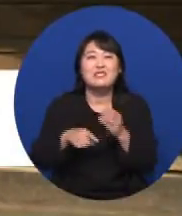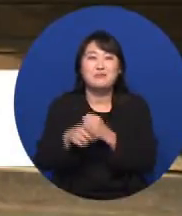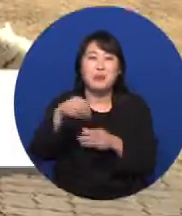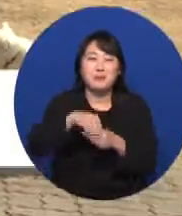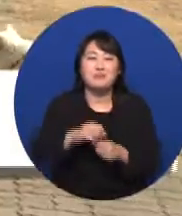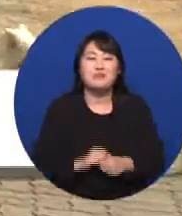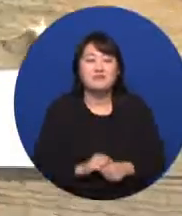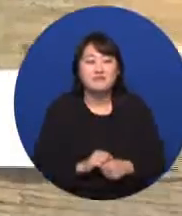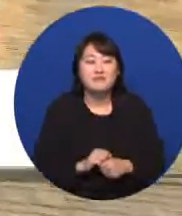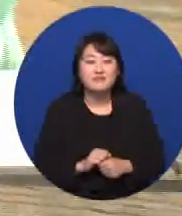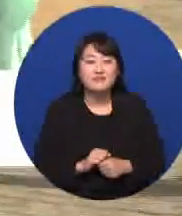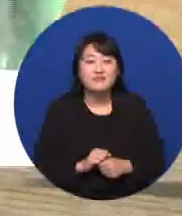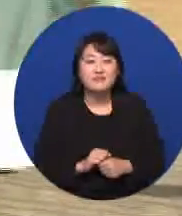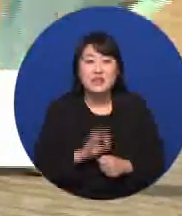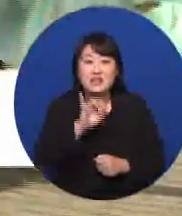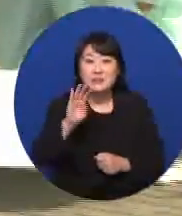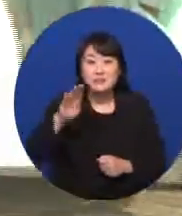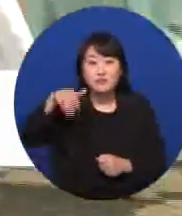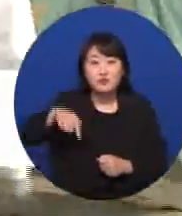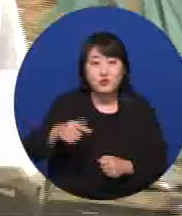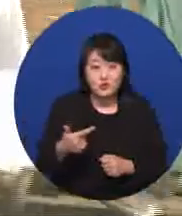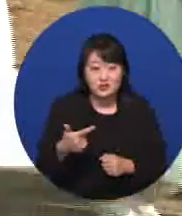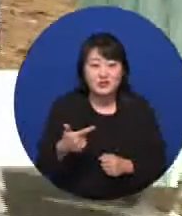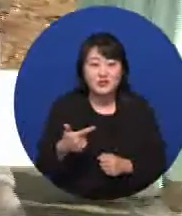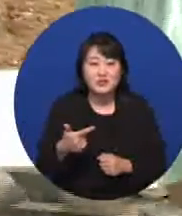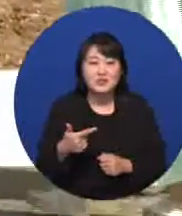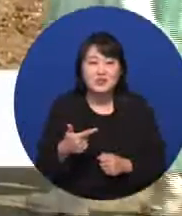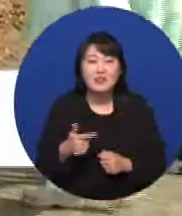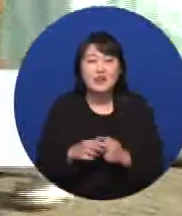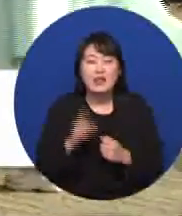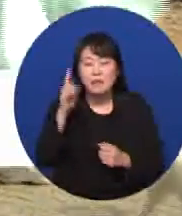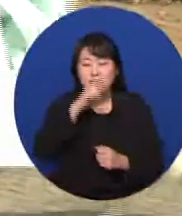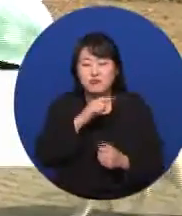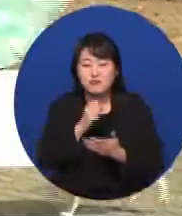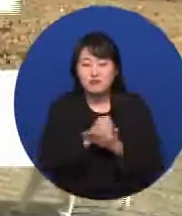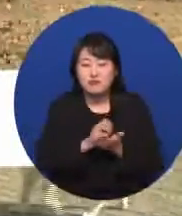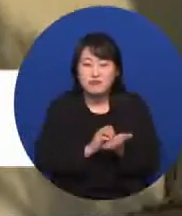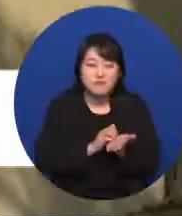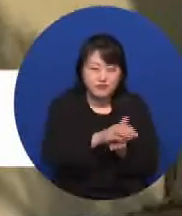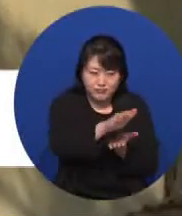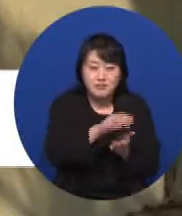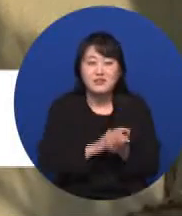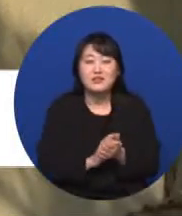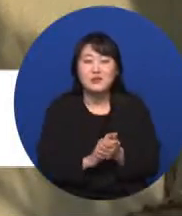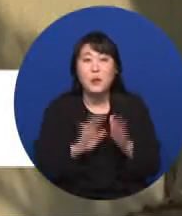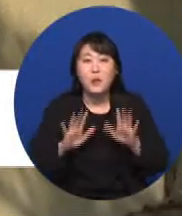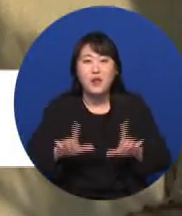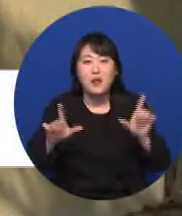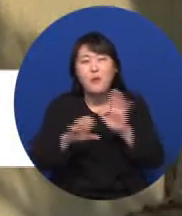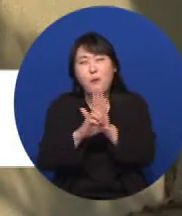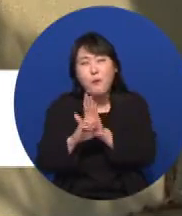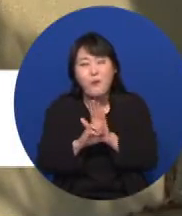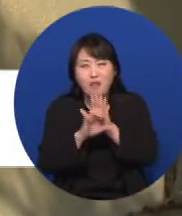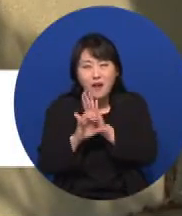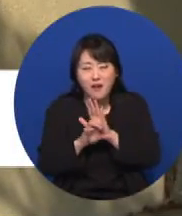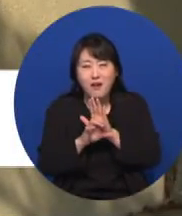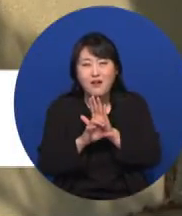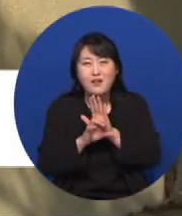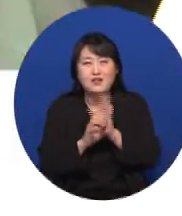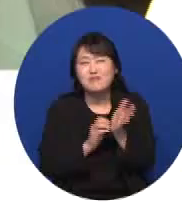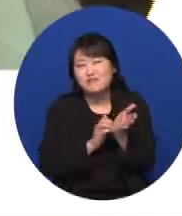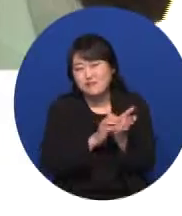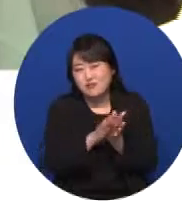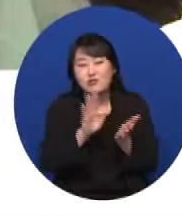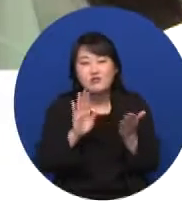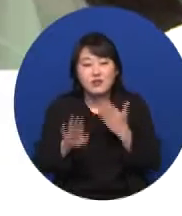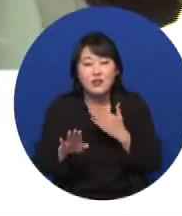맞이해서 나쁜 은 아울러 나고 등 년에는 코로나가 잘 정리가 돼 가지고 국민들의